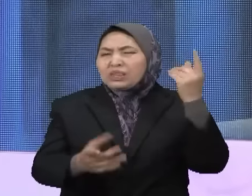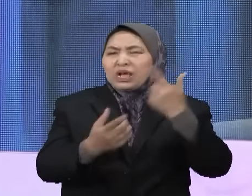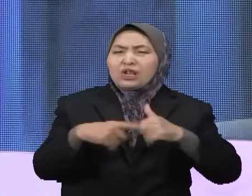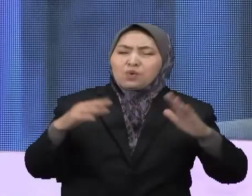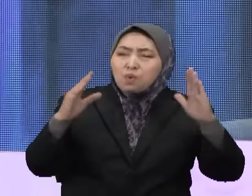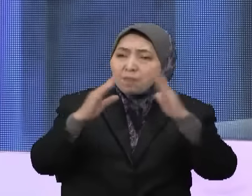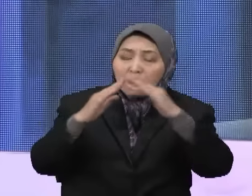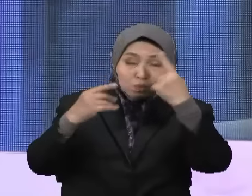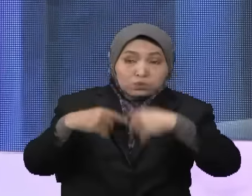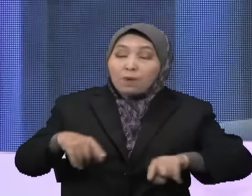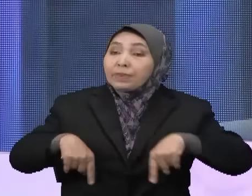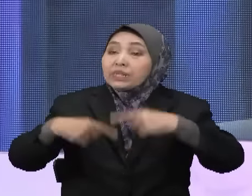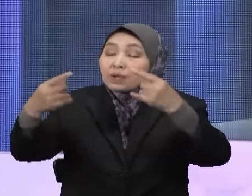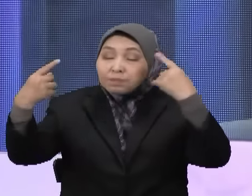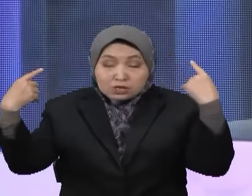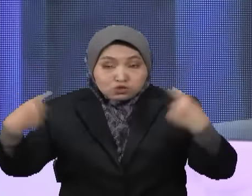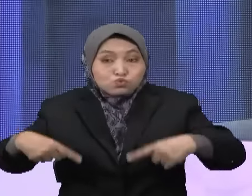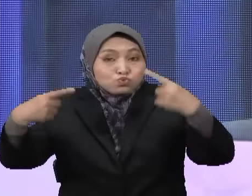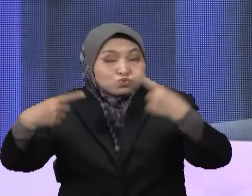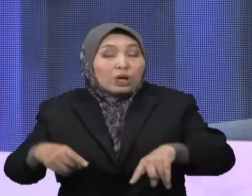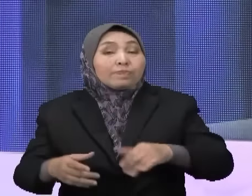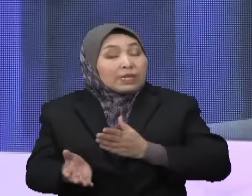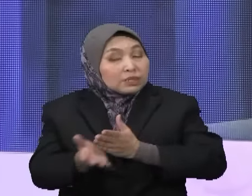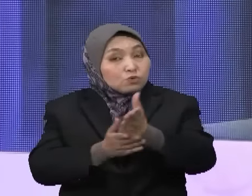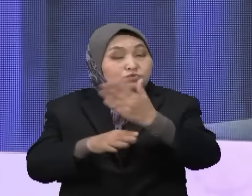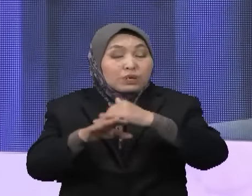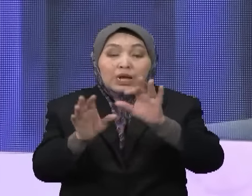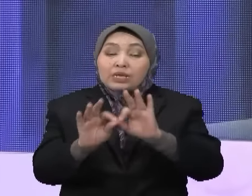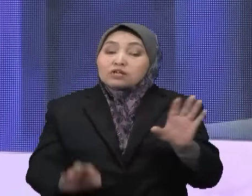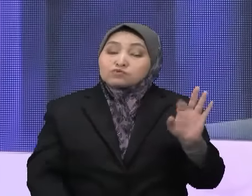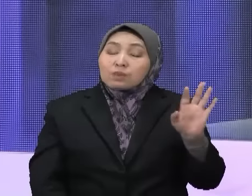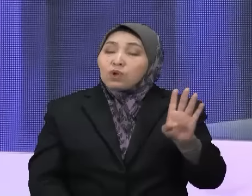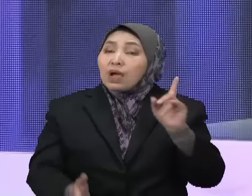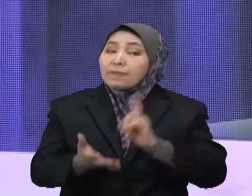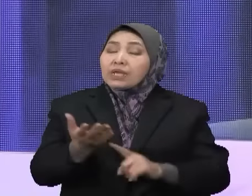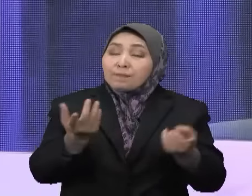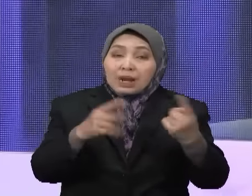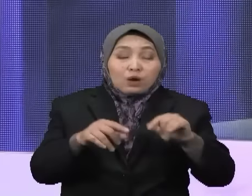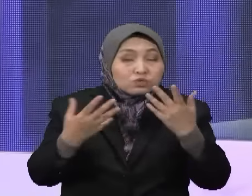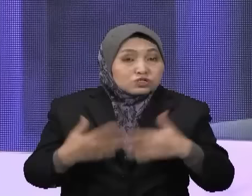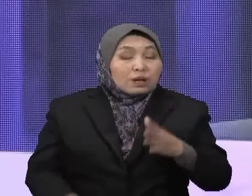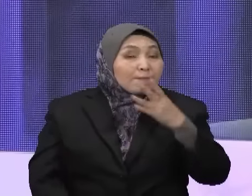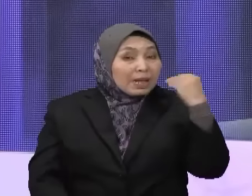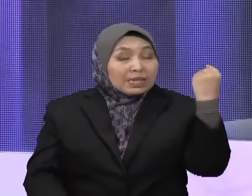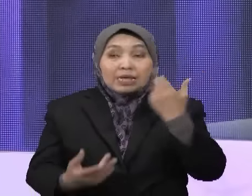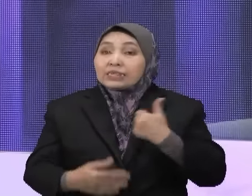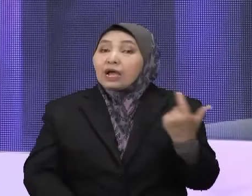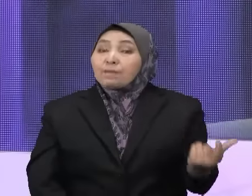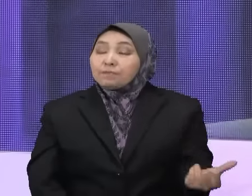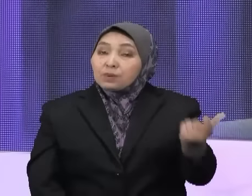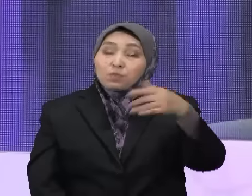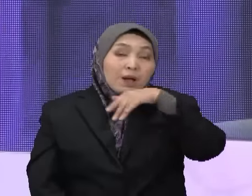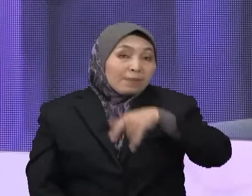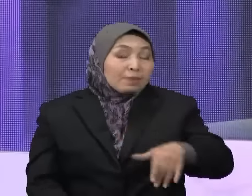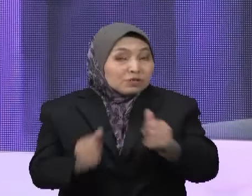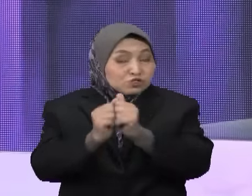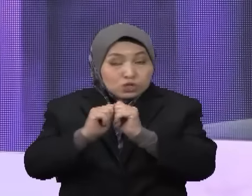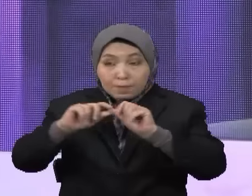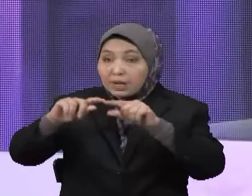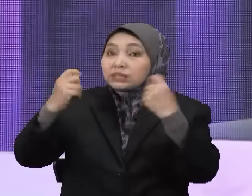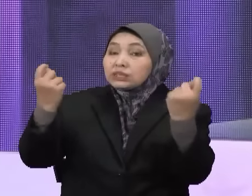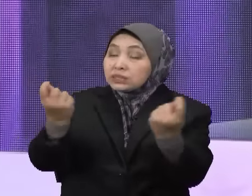pergi berjuang. Dan terus pada ayat yang ke-94, apa yang berlaku selepas baliknya Nabi bersama dengan pasukan perang